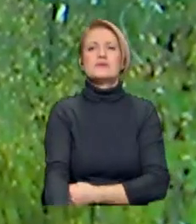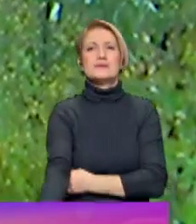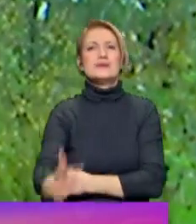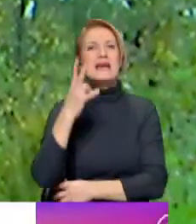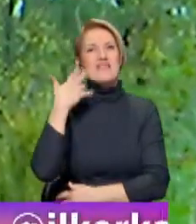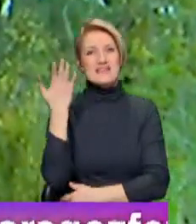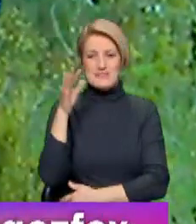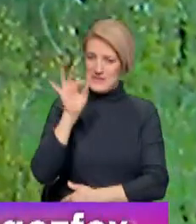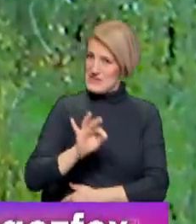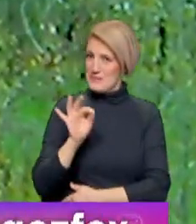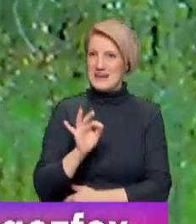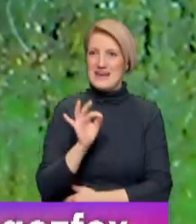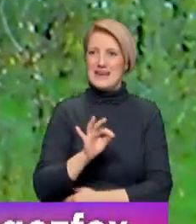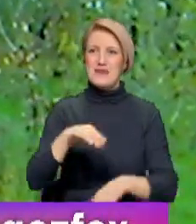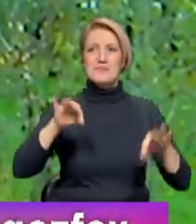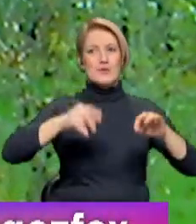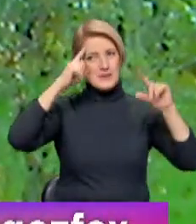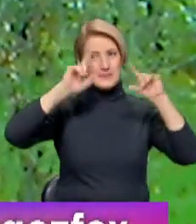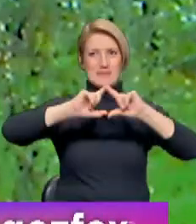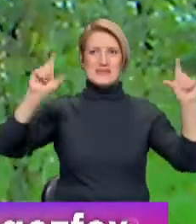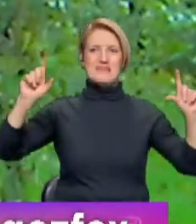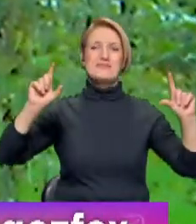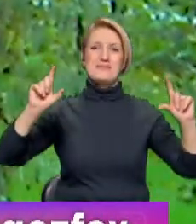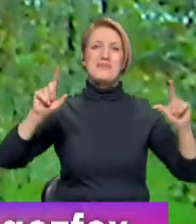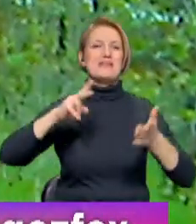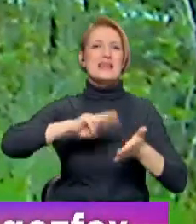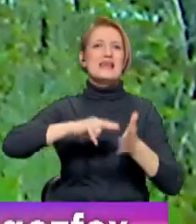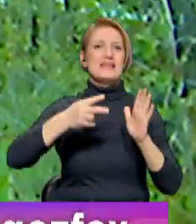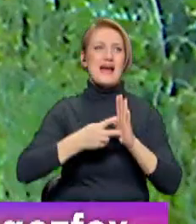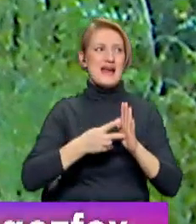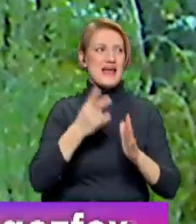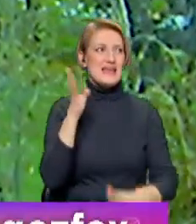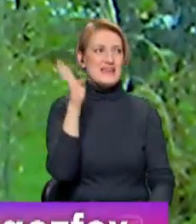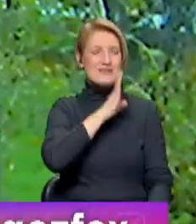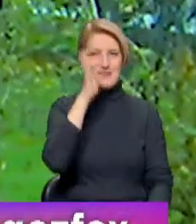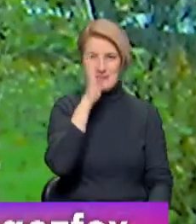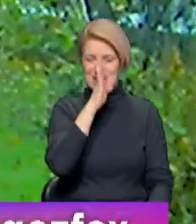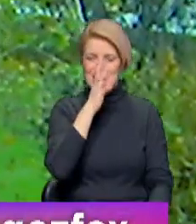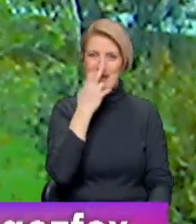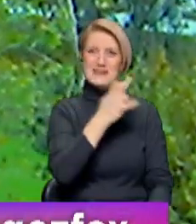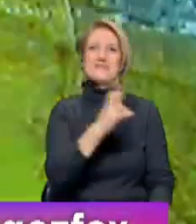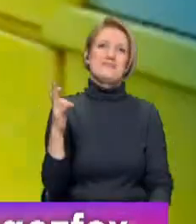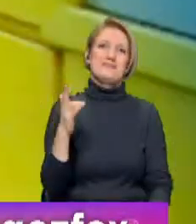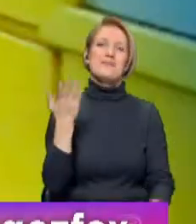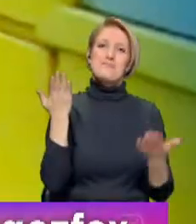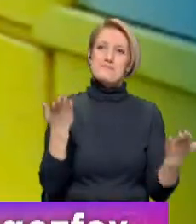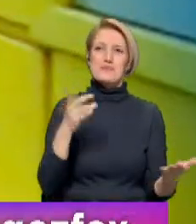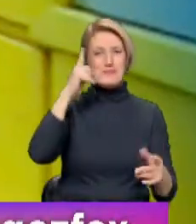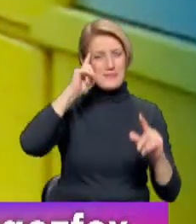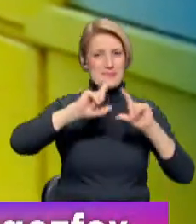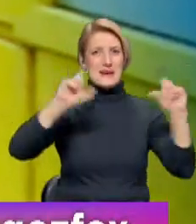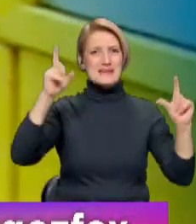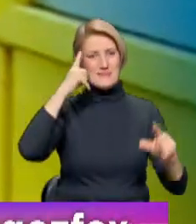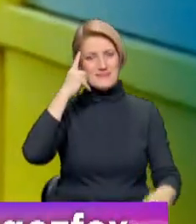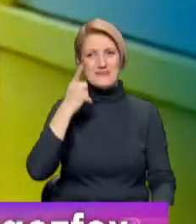Efendim şimdi bugün başlığımız idara, müdara, dubara. Peki bu başlığı